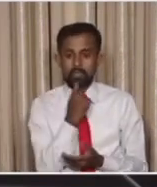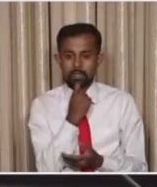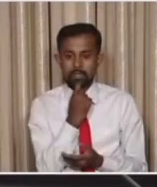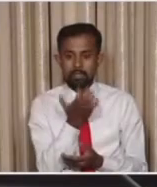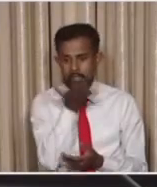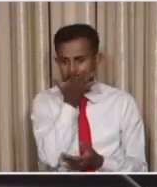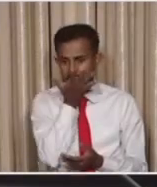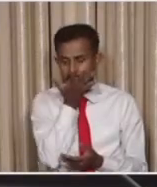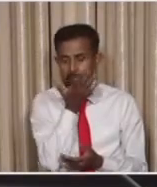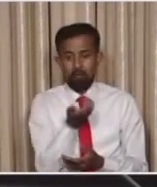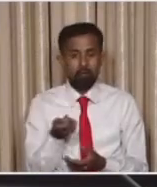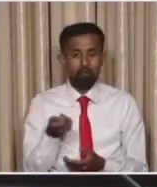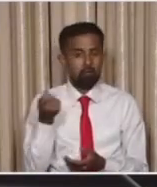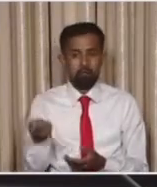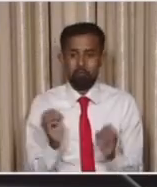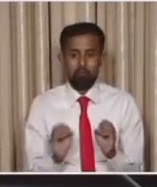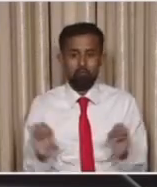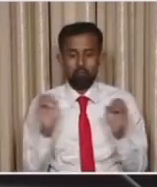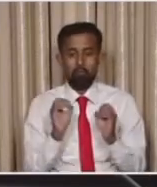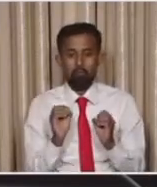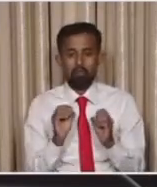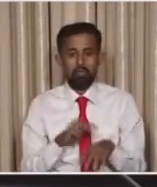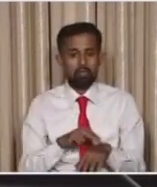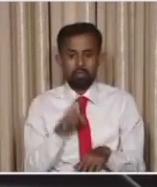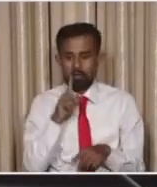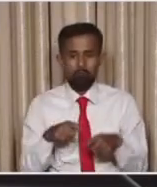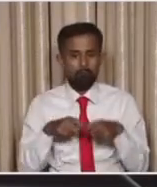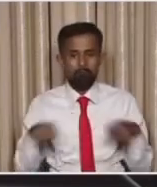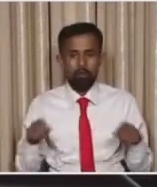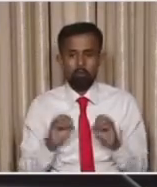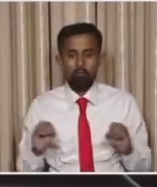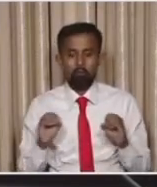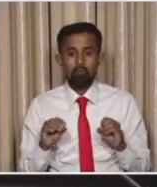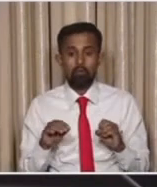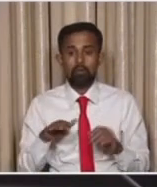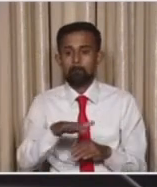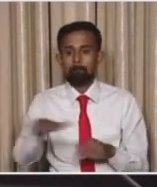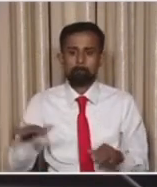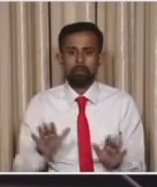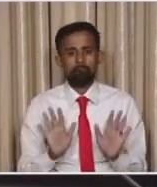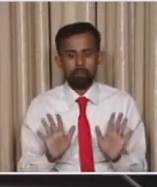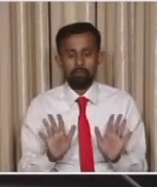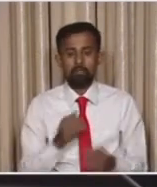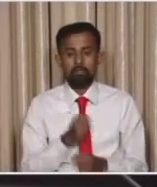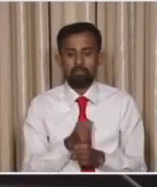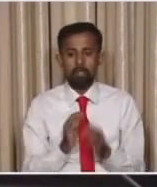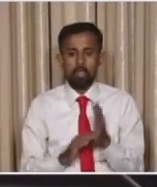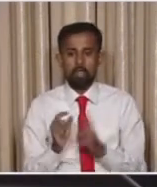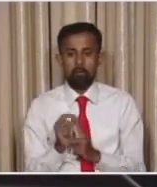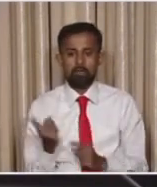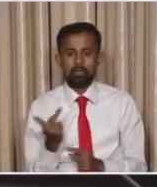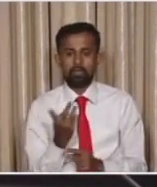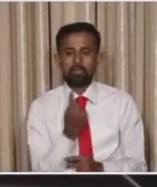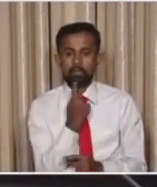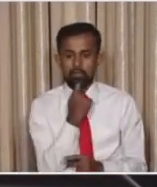සීනි ටිකක්වත් යත්තේ නැහැ. ප්‍රාදේශ සභාවේ සතයක්වත් වේදම් කරන්න නැතුව ඒ පරිසරය පාවිච්චි කරා. රජයේ ඉන්න ඇමතිවරු ඇතුළු කීප දෙනෙකුට තේ